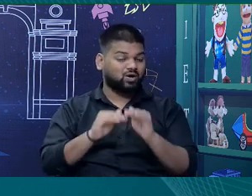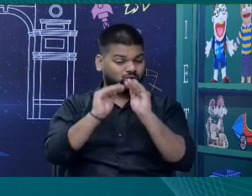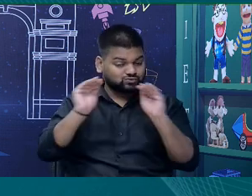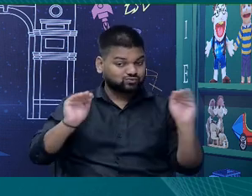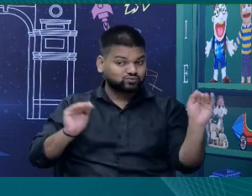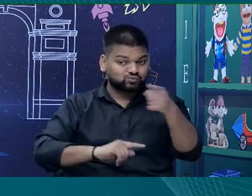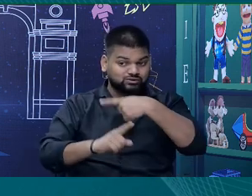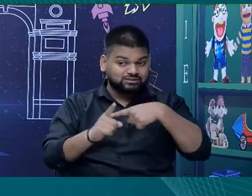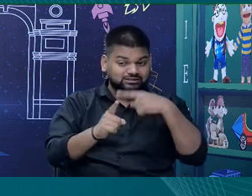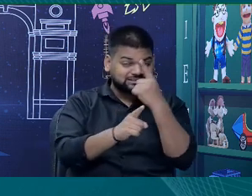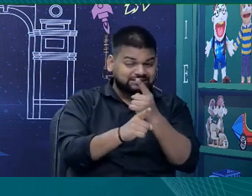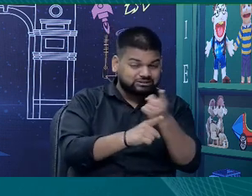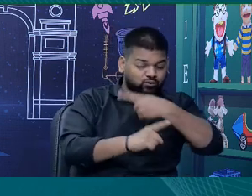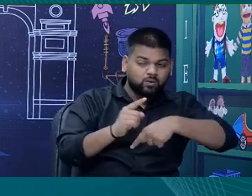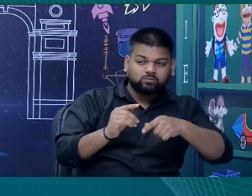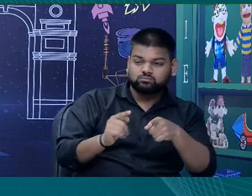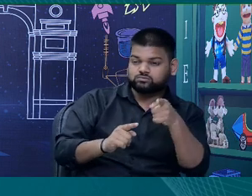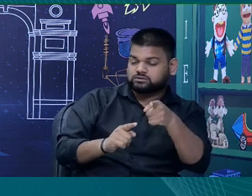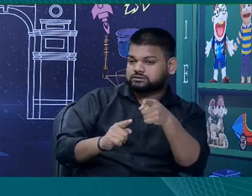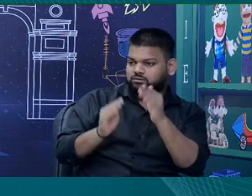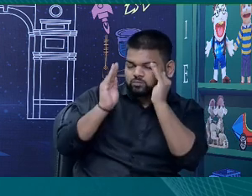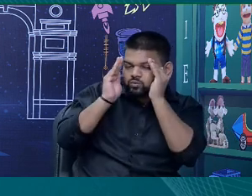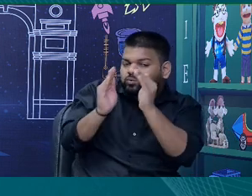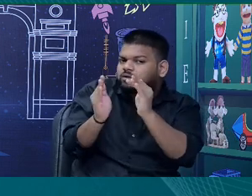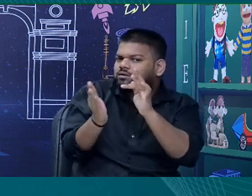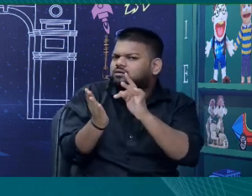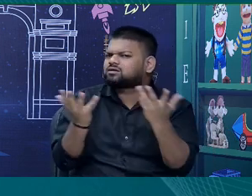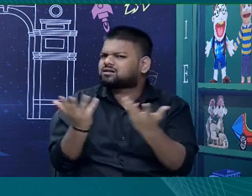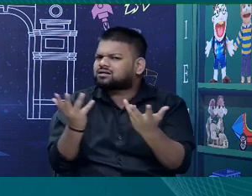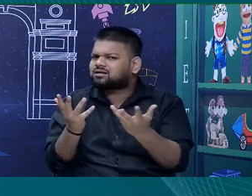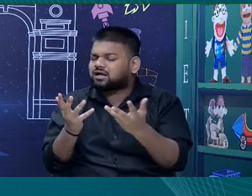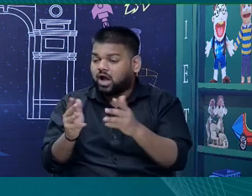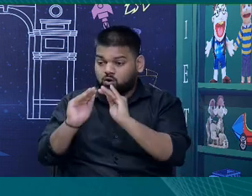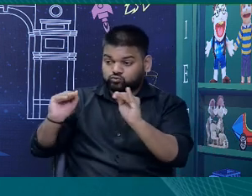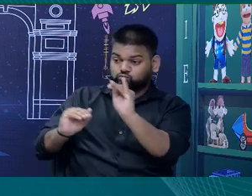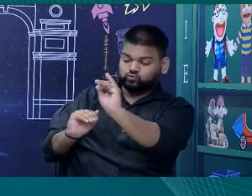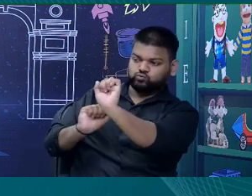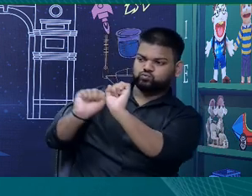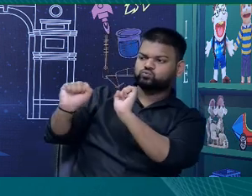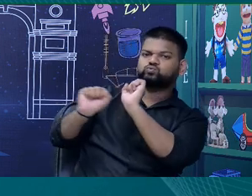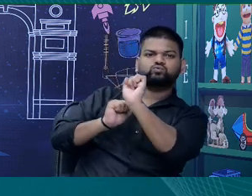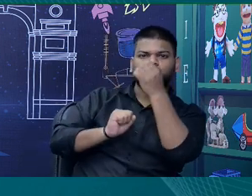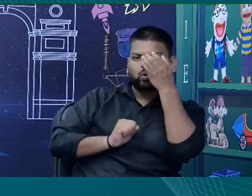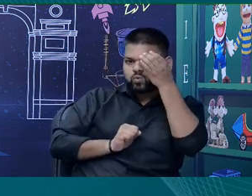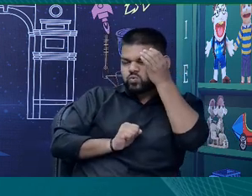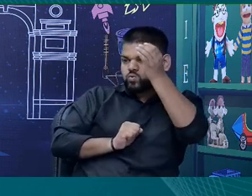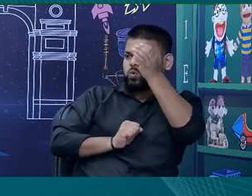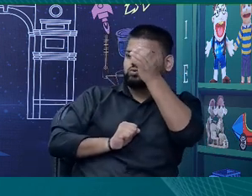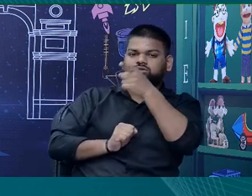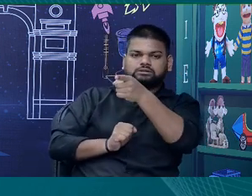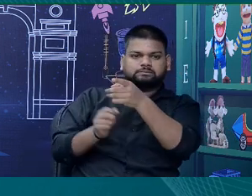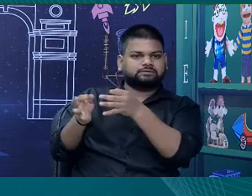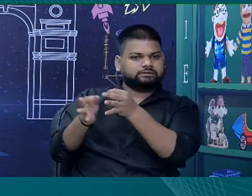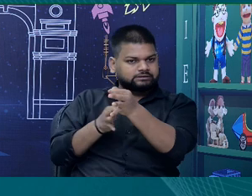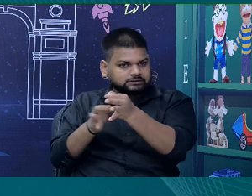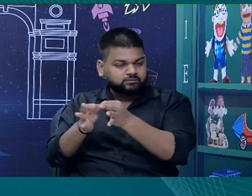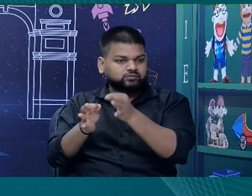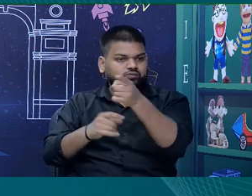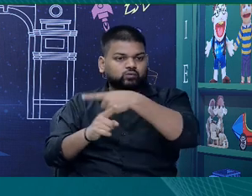पे ध्यान देना है प्रोसीजर्स पे फिर नेक्स्ट मूव ऑफ करना है और कॉन्सेप्ट को समझने के लिए आप जितना अच्छा टीएम बना सकते हैं